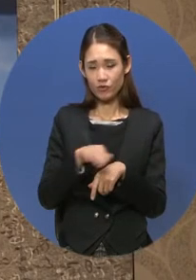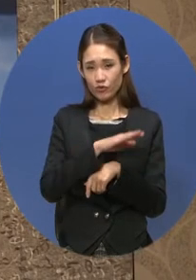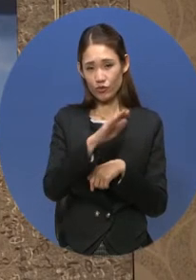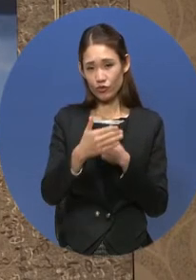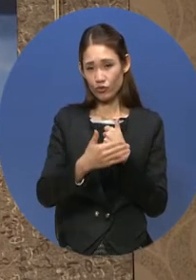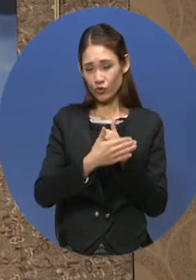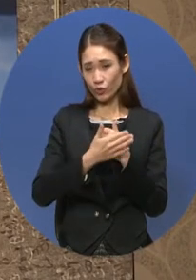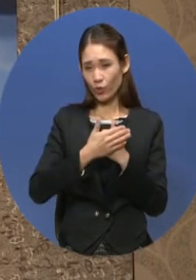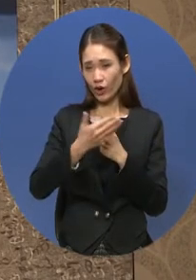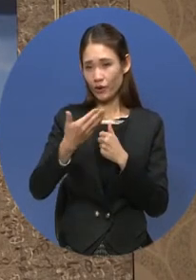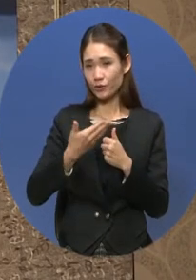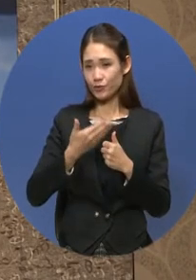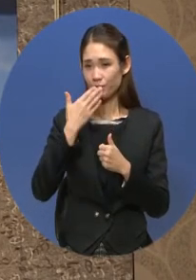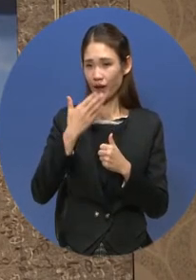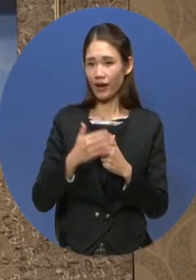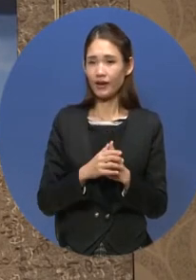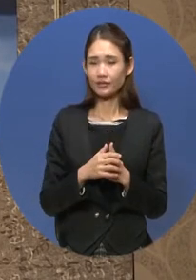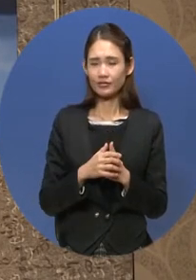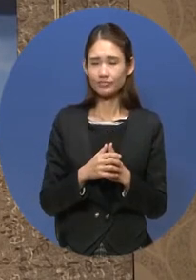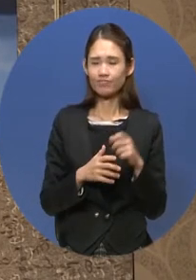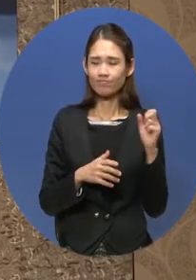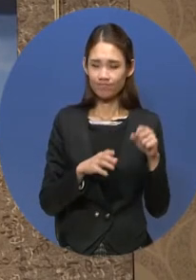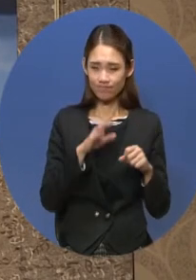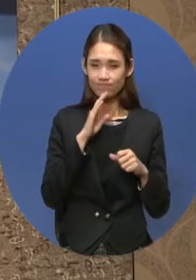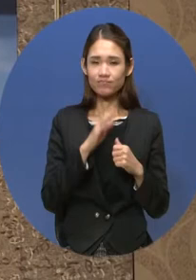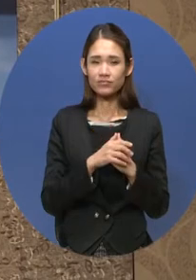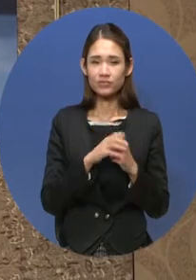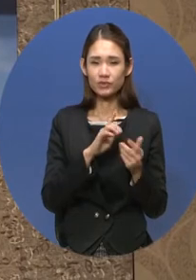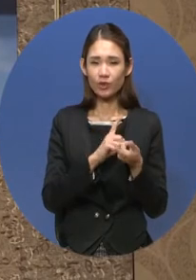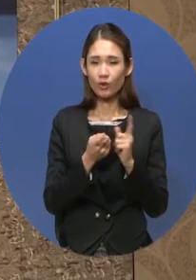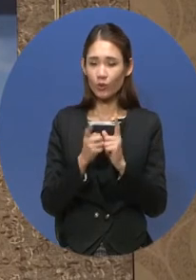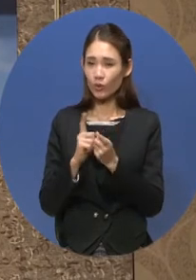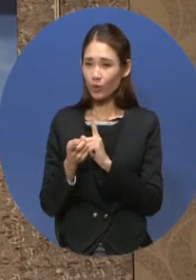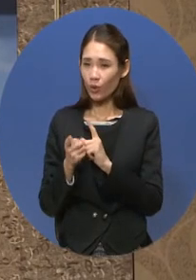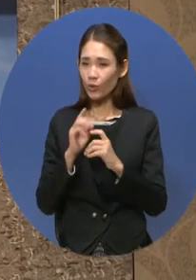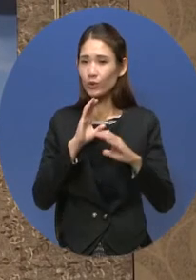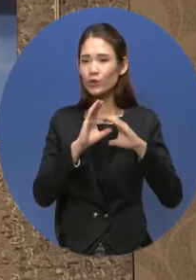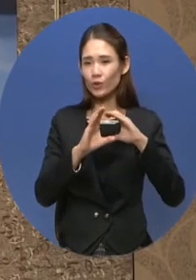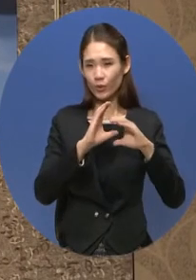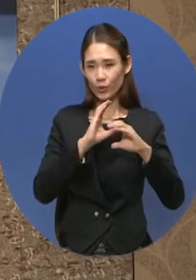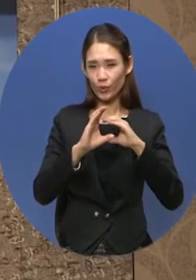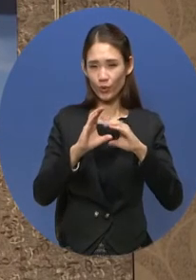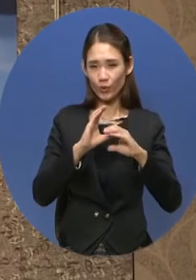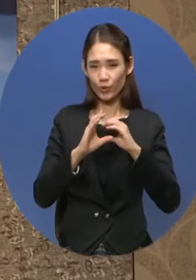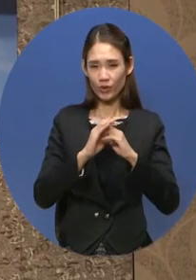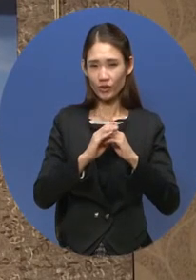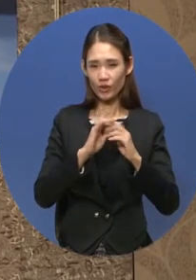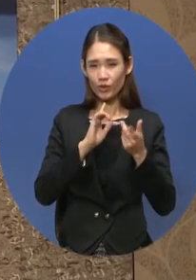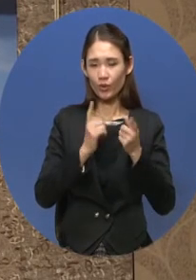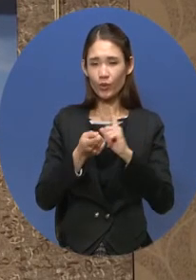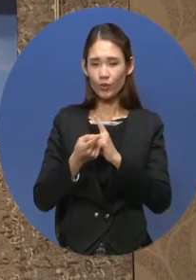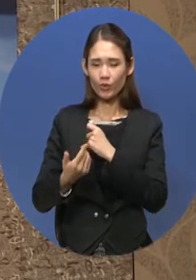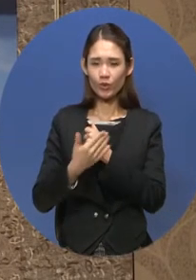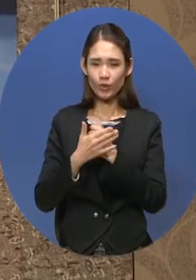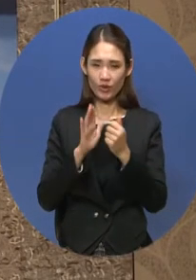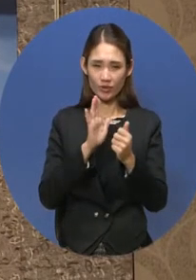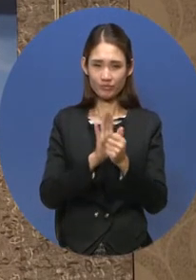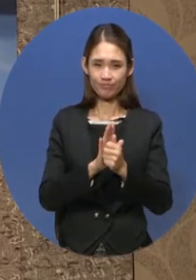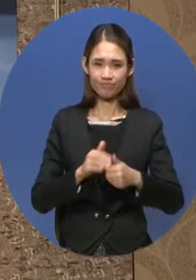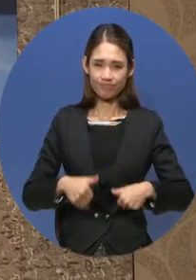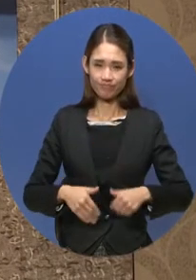우리를 또 도와줄 수 있는 부분이 또 있잖아요. 그럼요. 서로 이렇게 소통하며 이렇게 상호작용을 해야 된다고 생각을